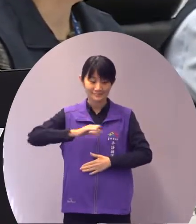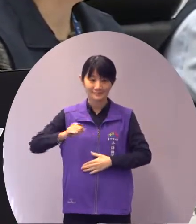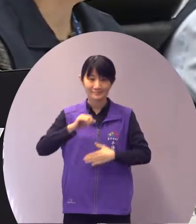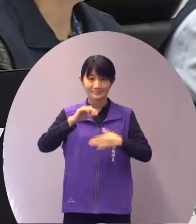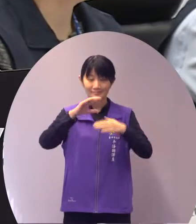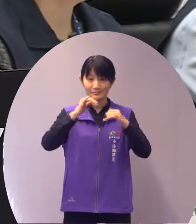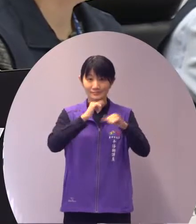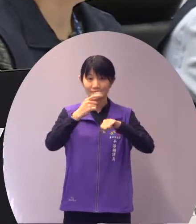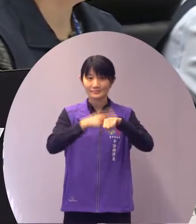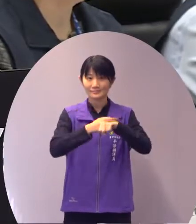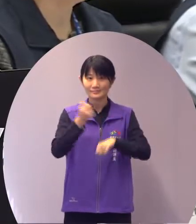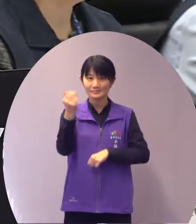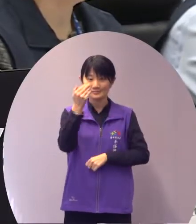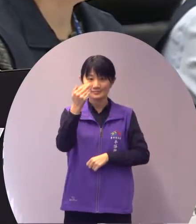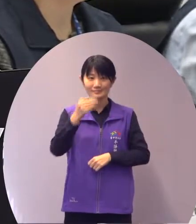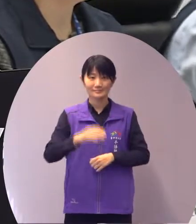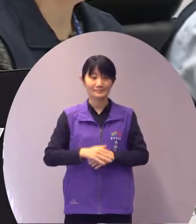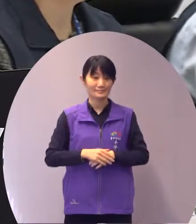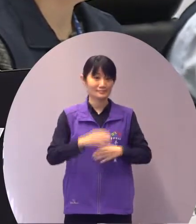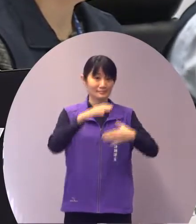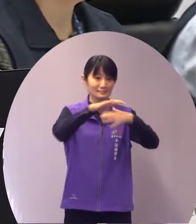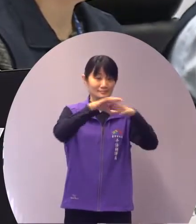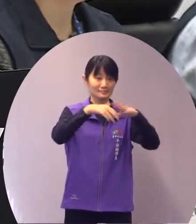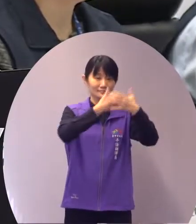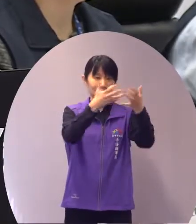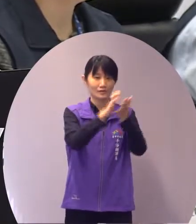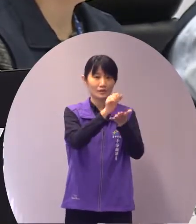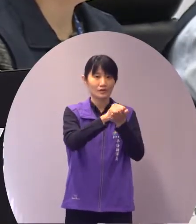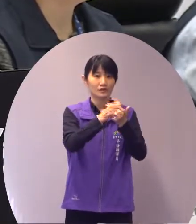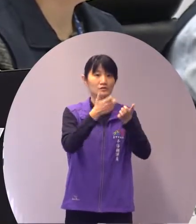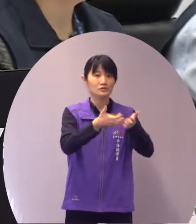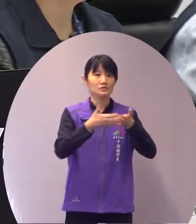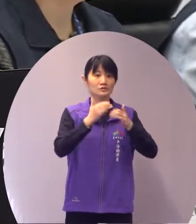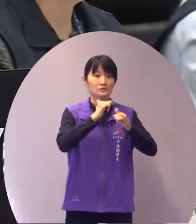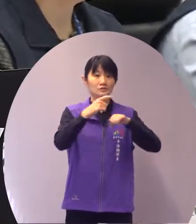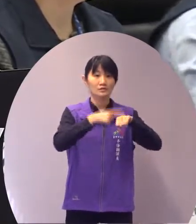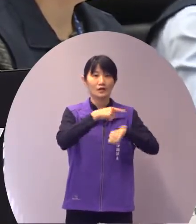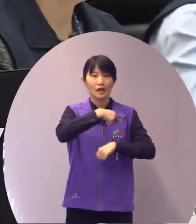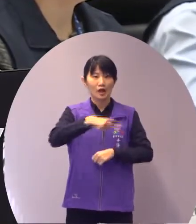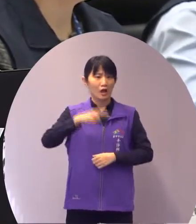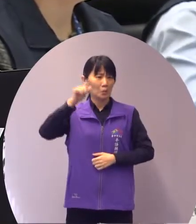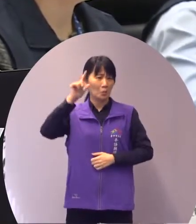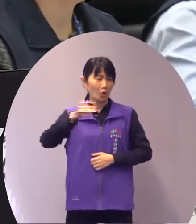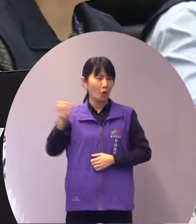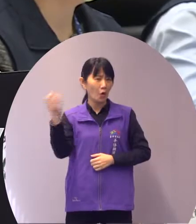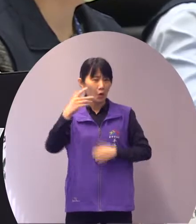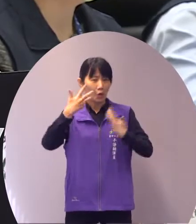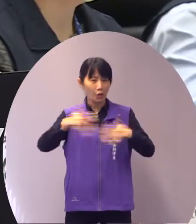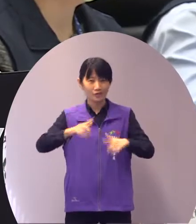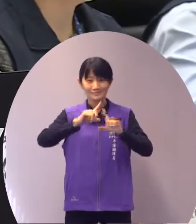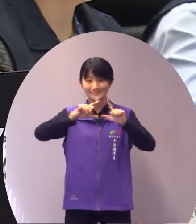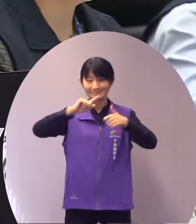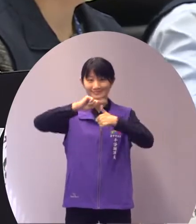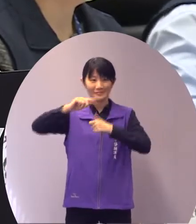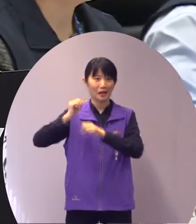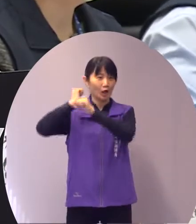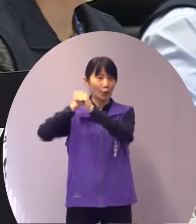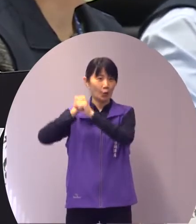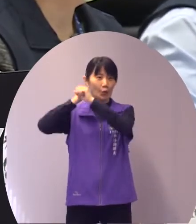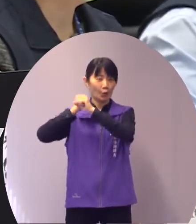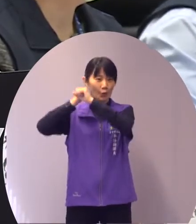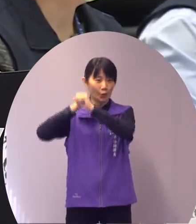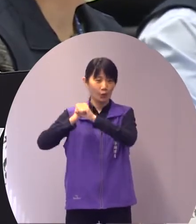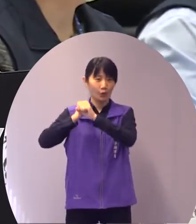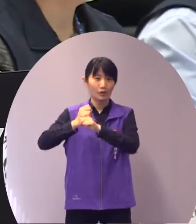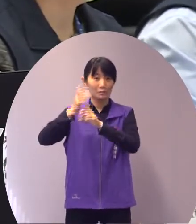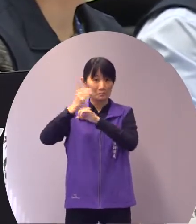9件，一件是文化部登录的重要民俗。那第一件是大家最熟悉的大甲妈祖绕境进香，不但有